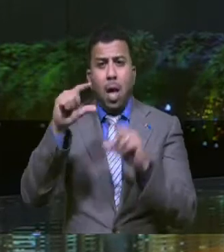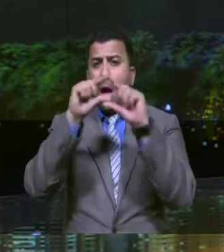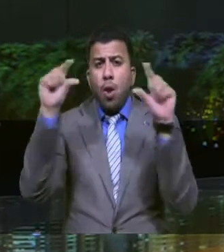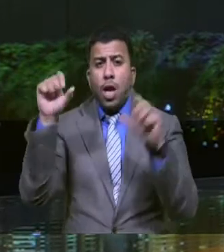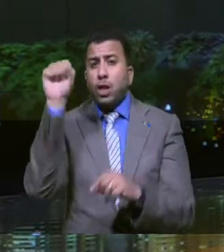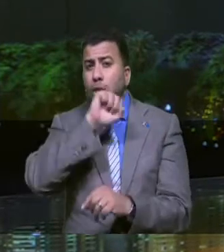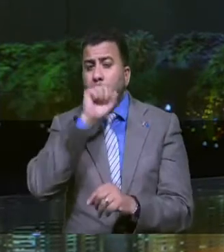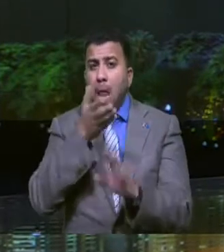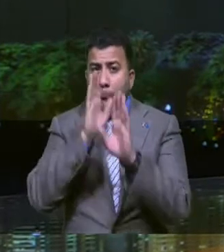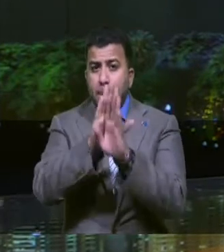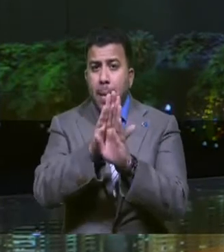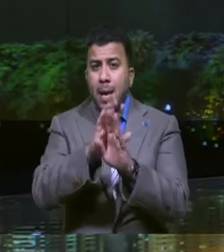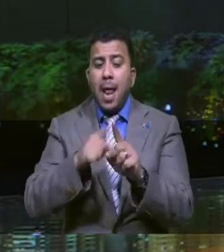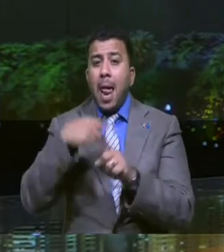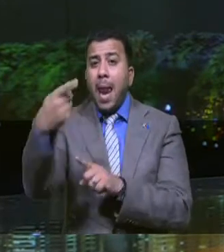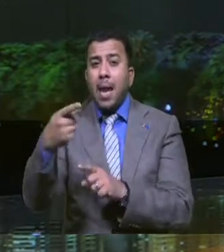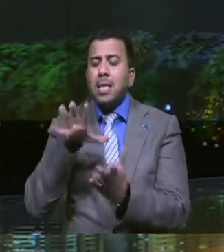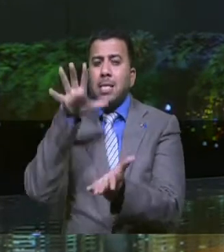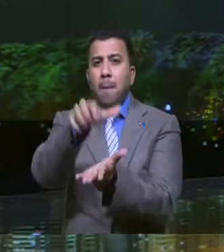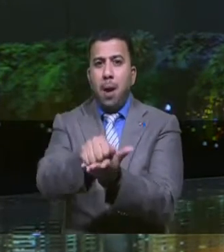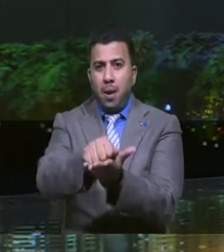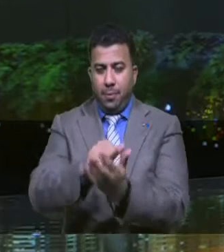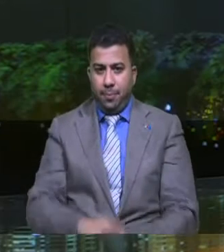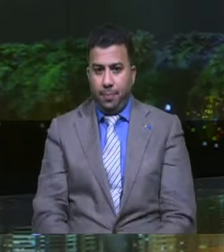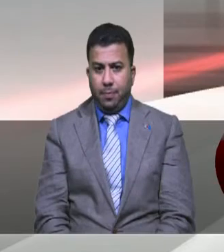عنوان الشارقة من الحماية إلى الاستعمار.